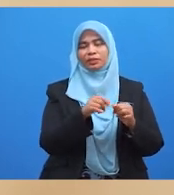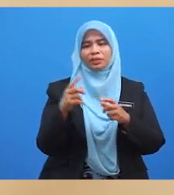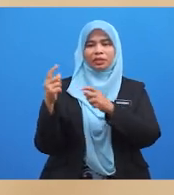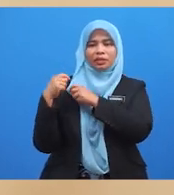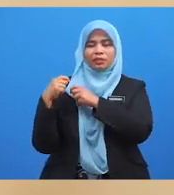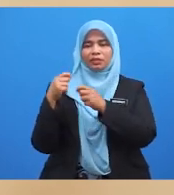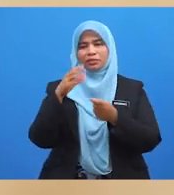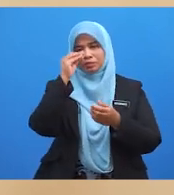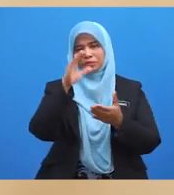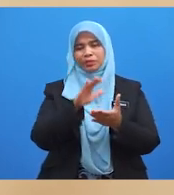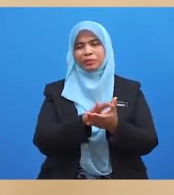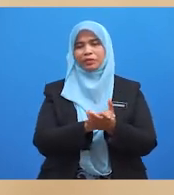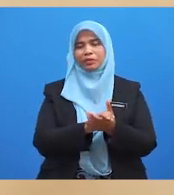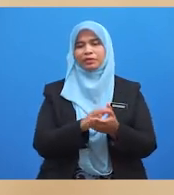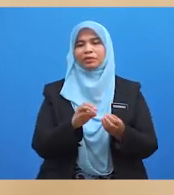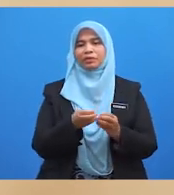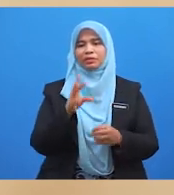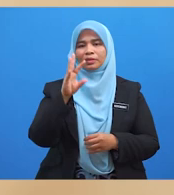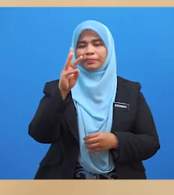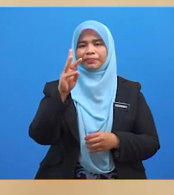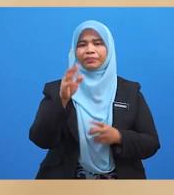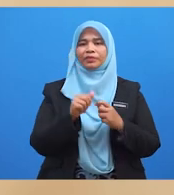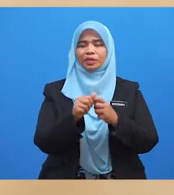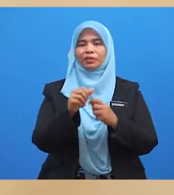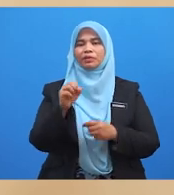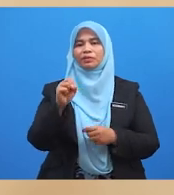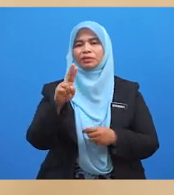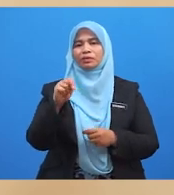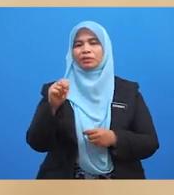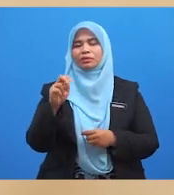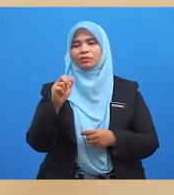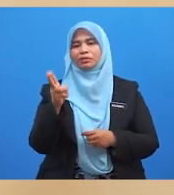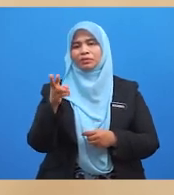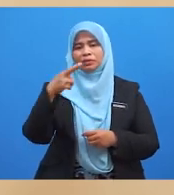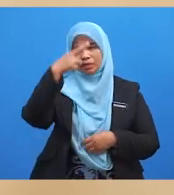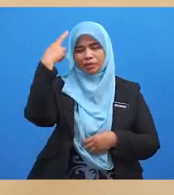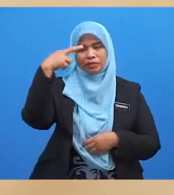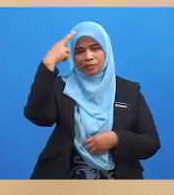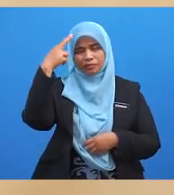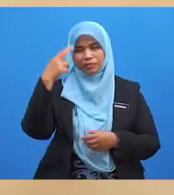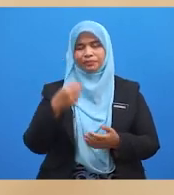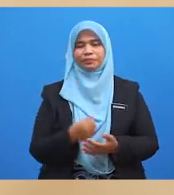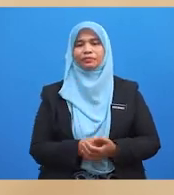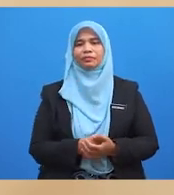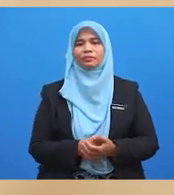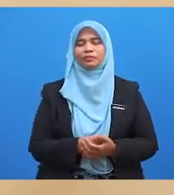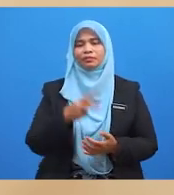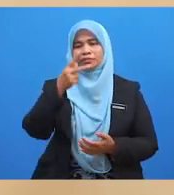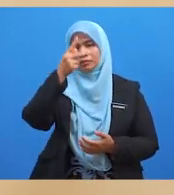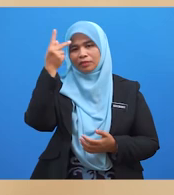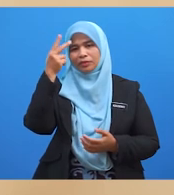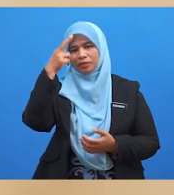sunnah Rasulullah sallallahu alaihi wasallam, kerana Rasulullah juga berkahwin lebih dari